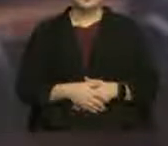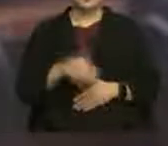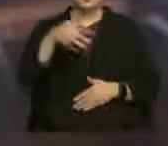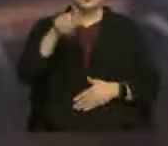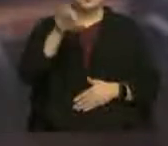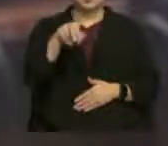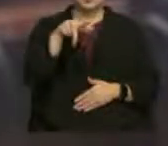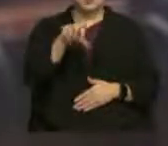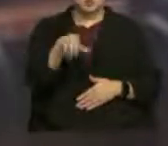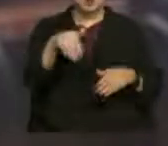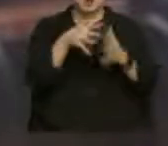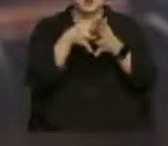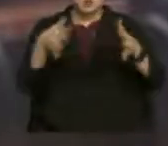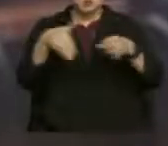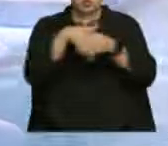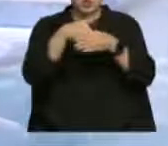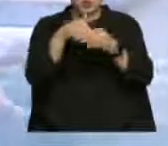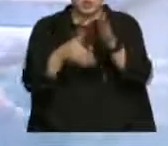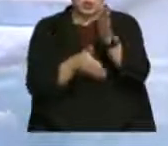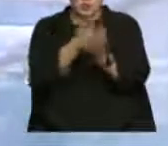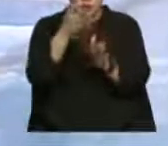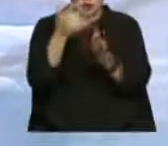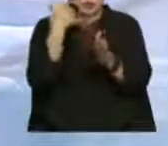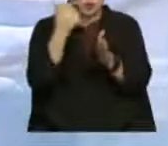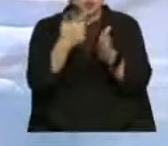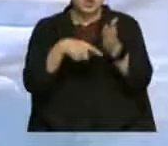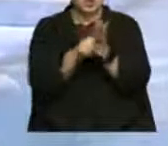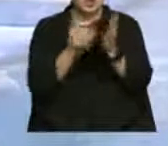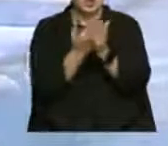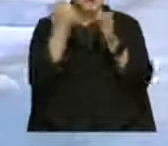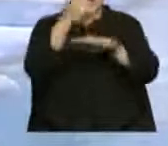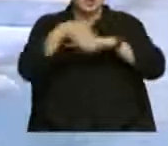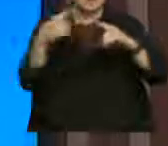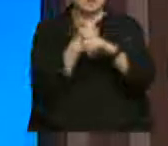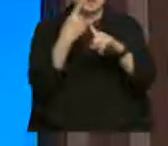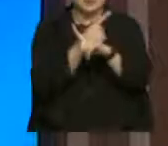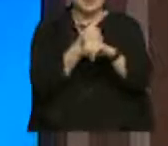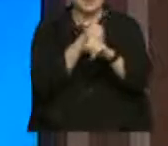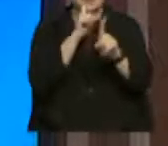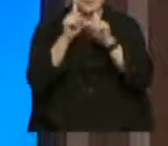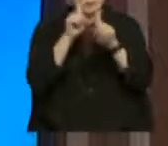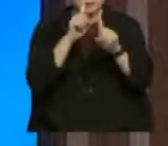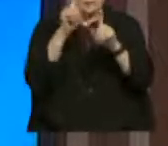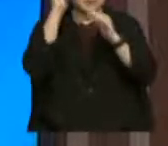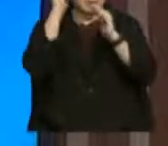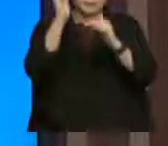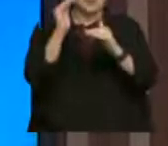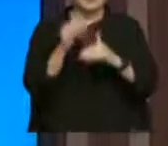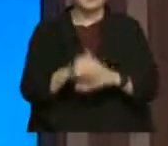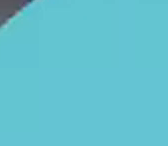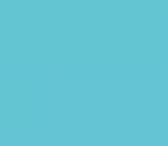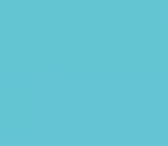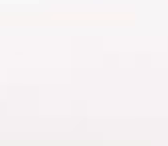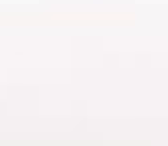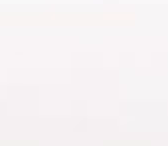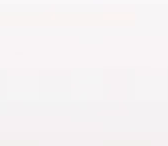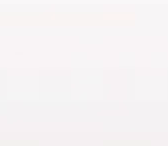충정 아파트를 문화시설로 보존하기 위한 개발 계획 변경안에 대한 의견 청취권도 상정됐습니다.